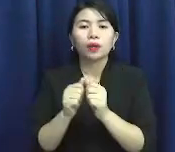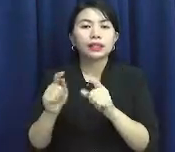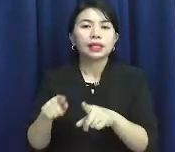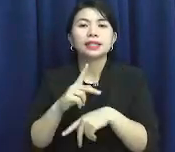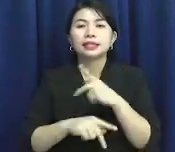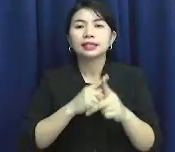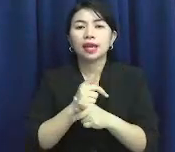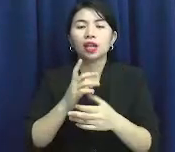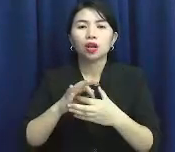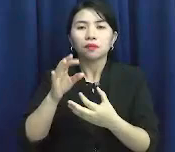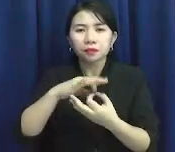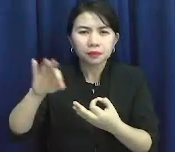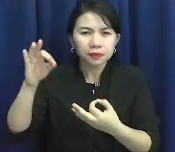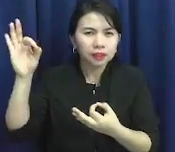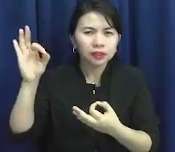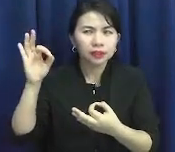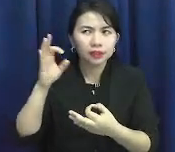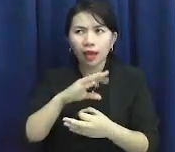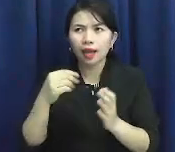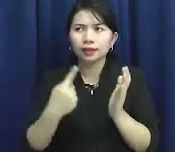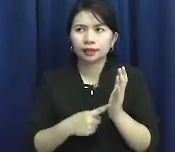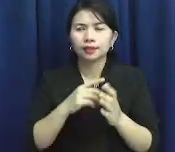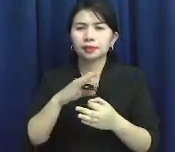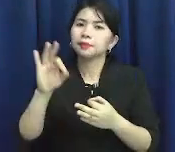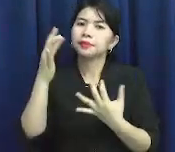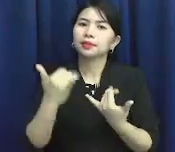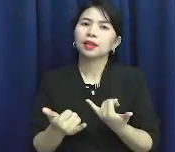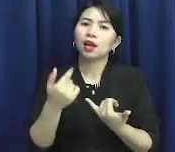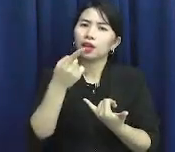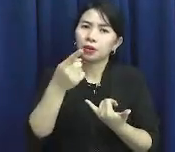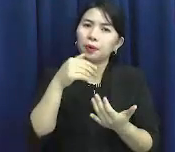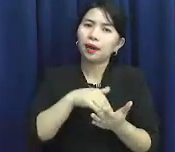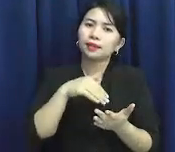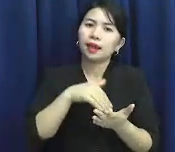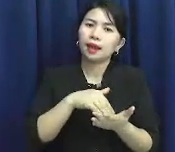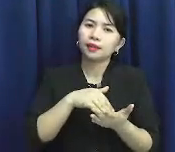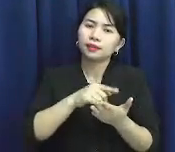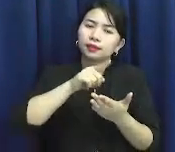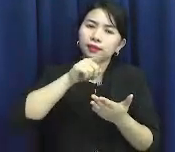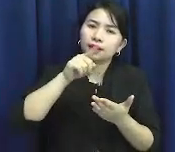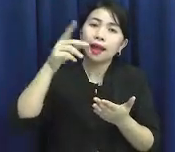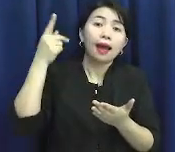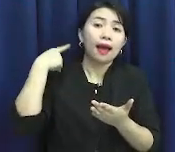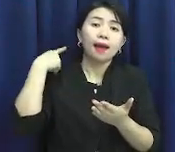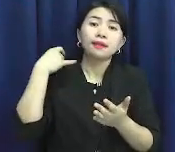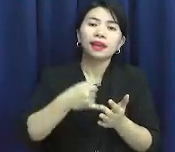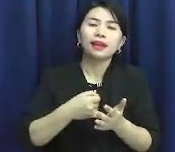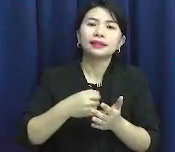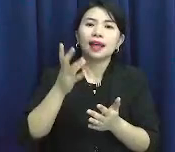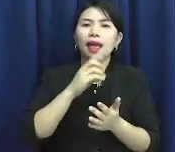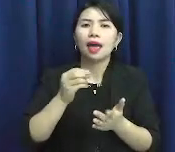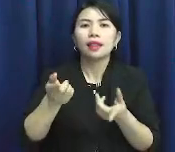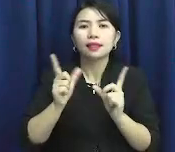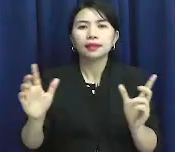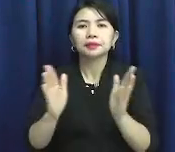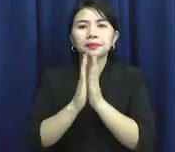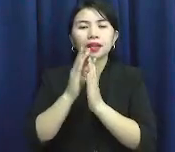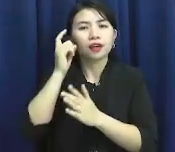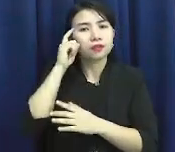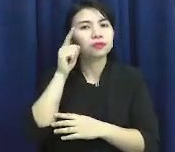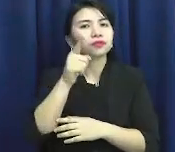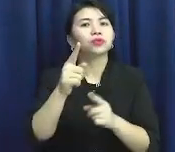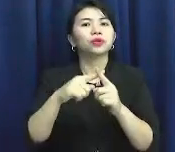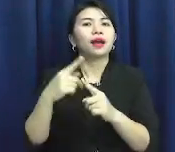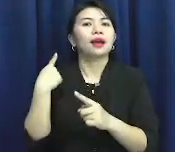of spirit. Etong spirit na to, papuntahin mo sa iyo ito, ipanalangin mo na mapasayo itong spirit na to ngayong